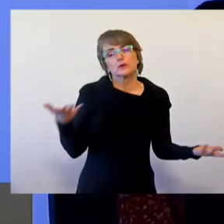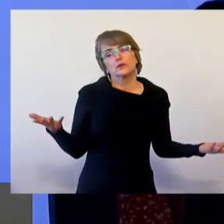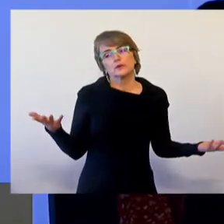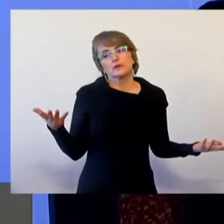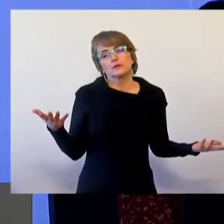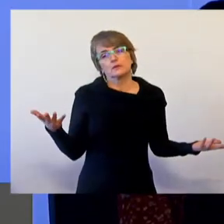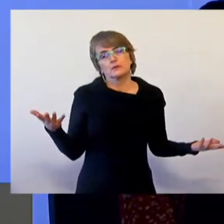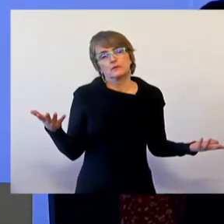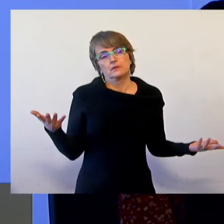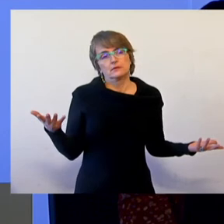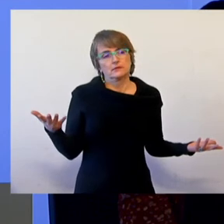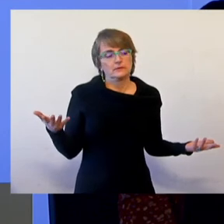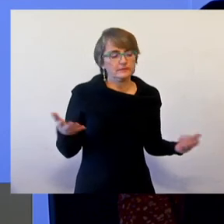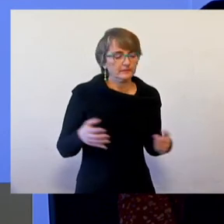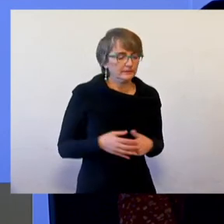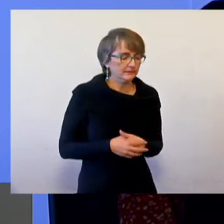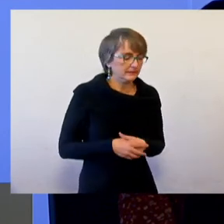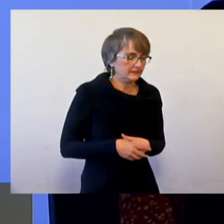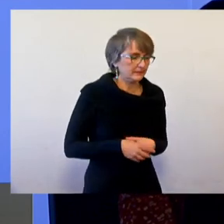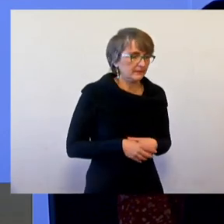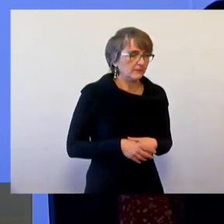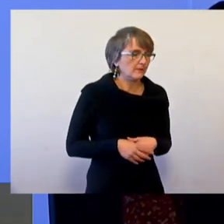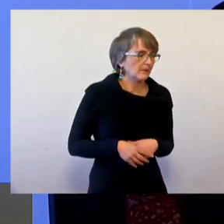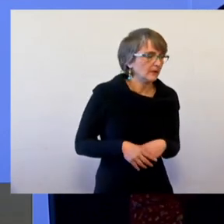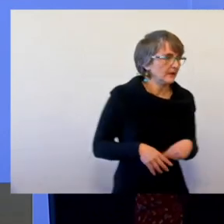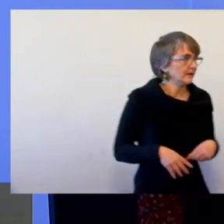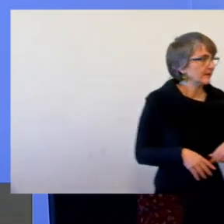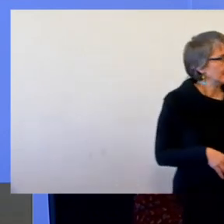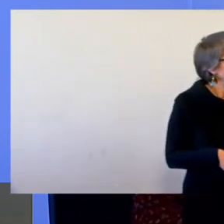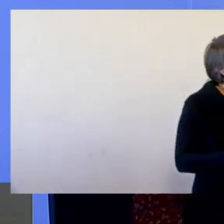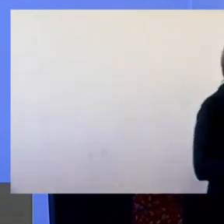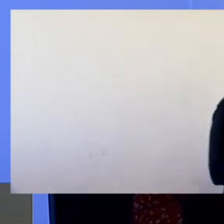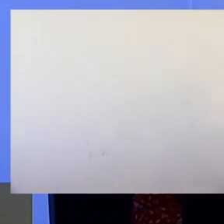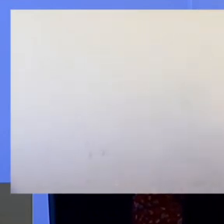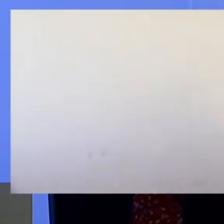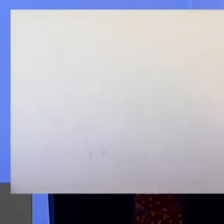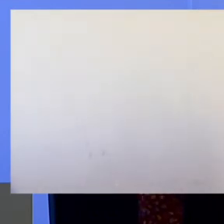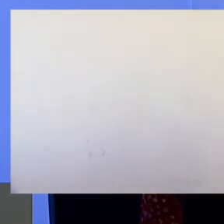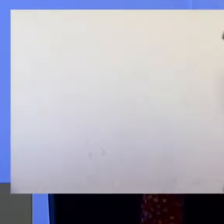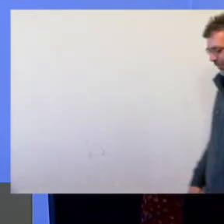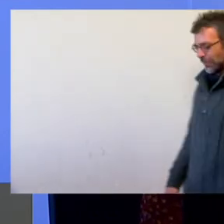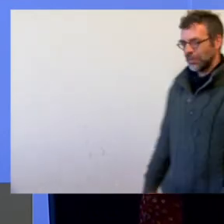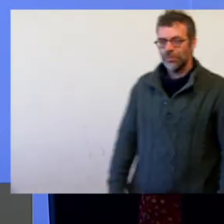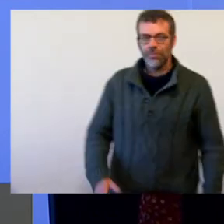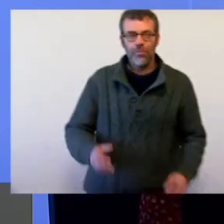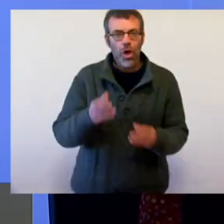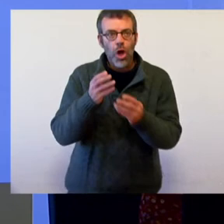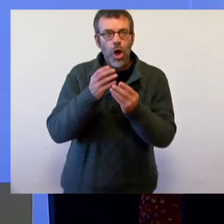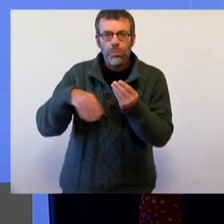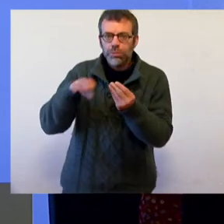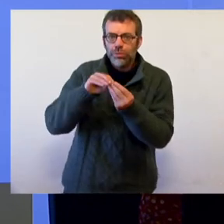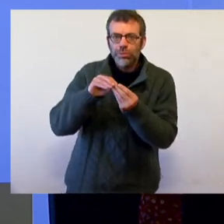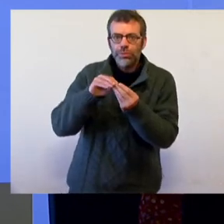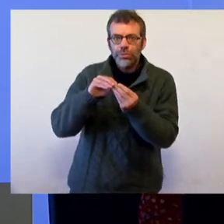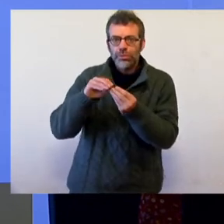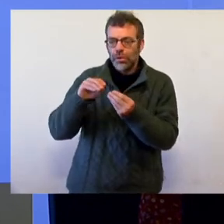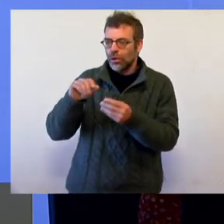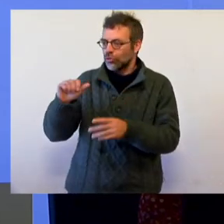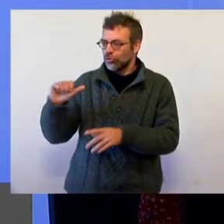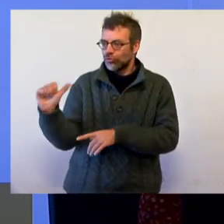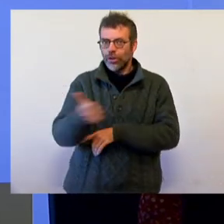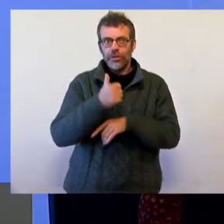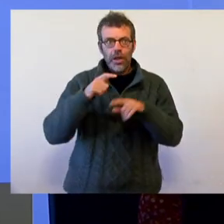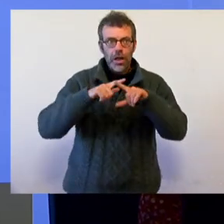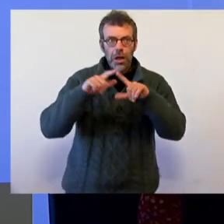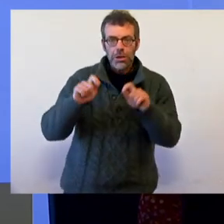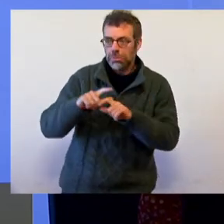pas. Voilà, et puis on a le respect entre nous. Je rappelle, nous avons été marqués tous